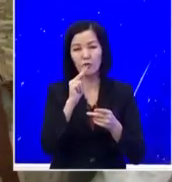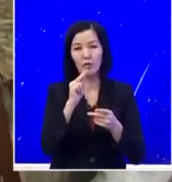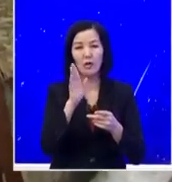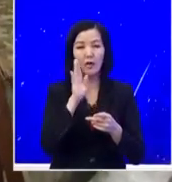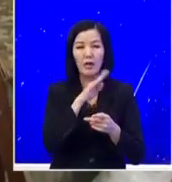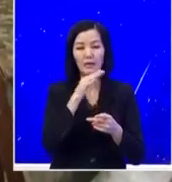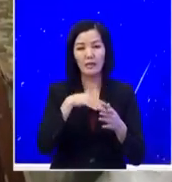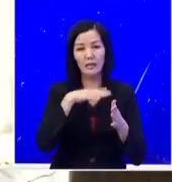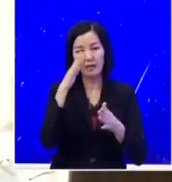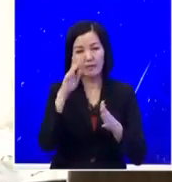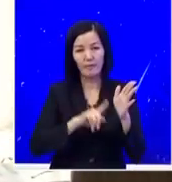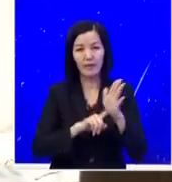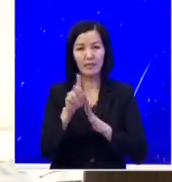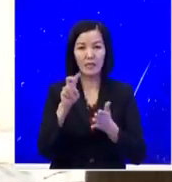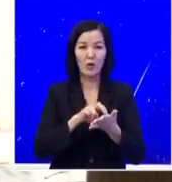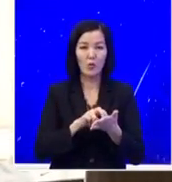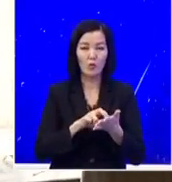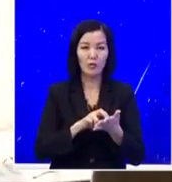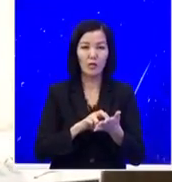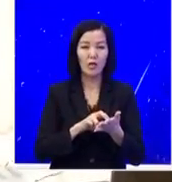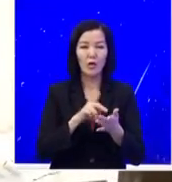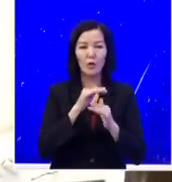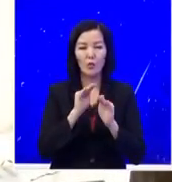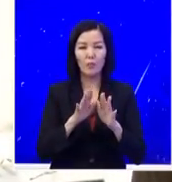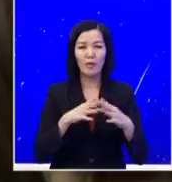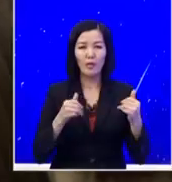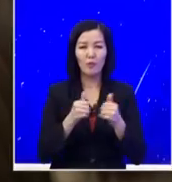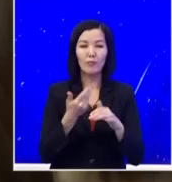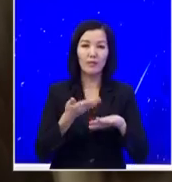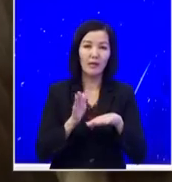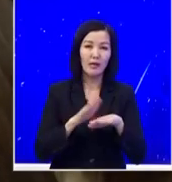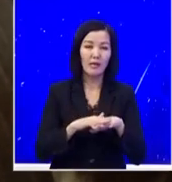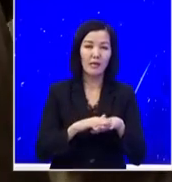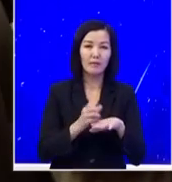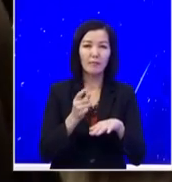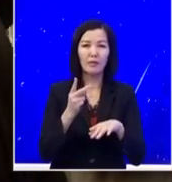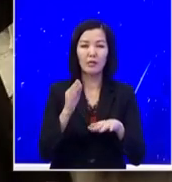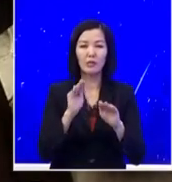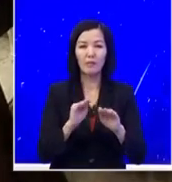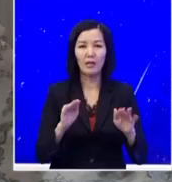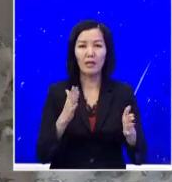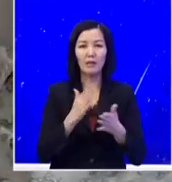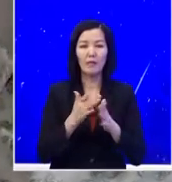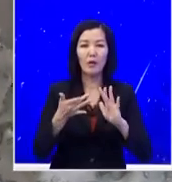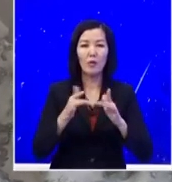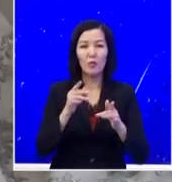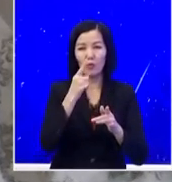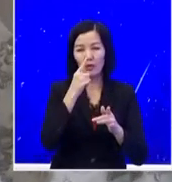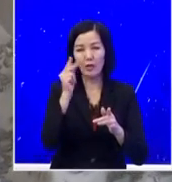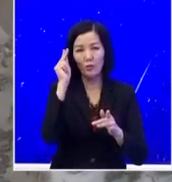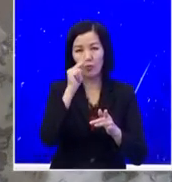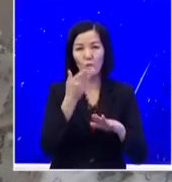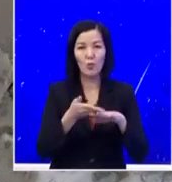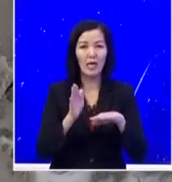қорқынышпен қабылдаған рас. Әсіресе салмақ көп балалы жанұяларға түсті. Бірнеше оқушысы бар отбасыларға онлайн білім алу